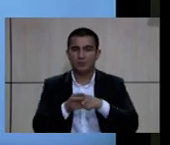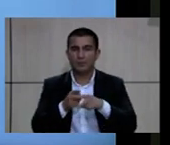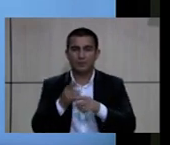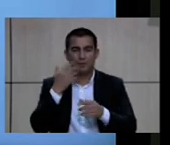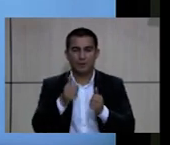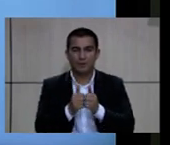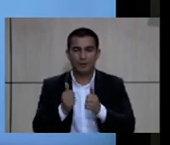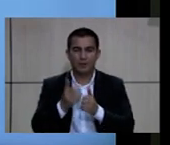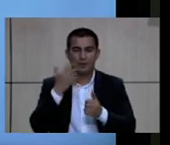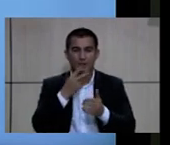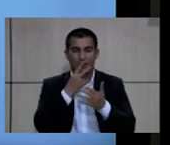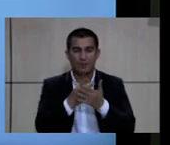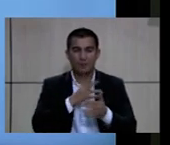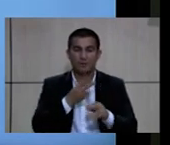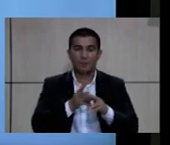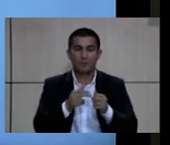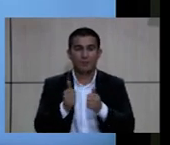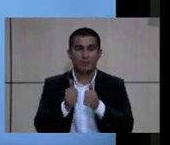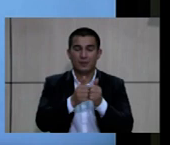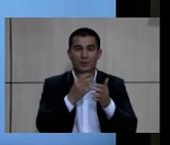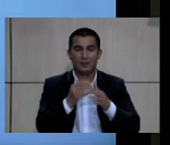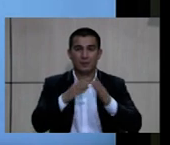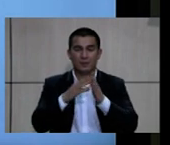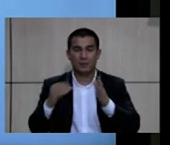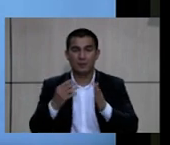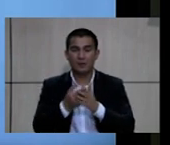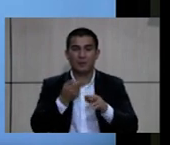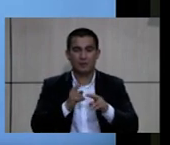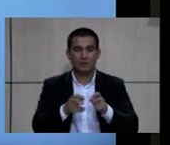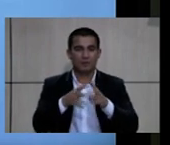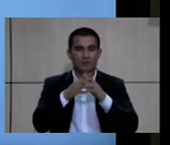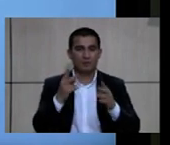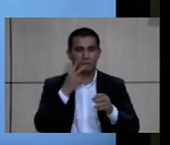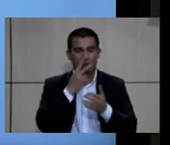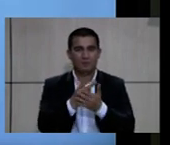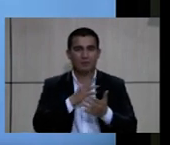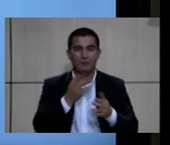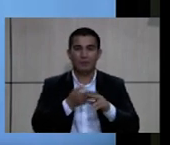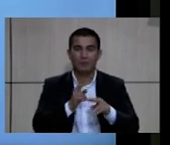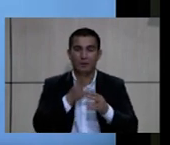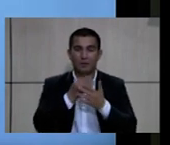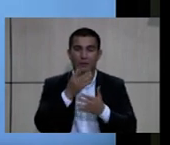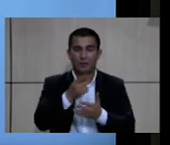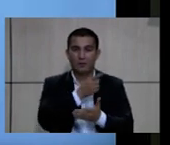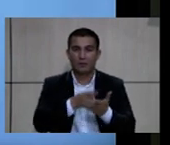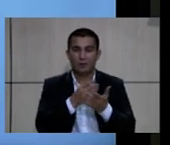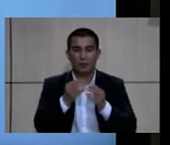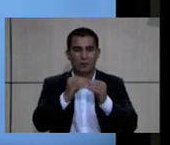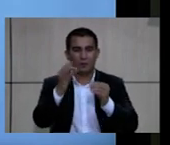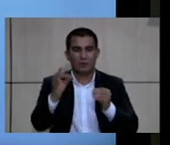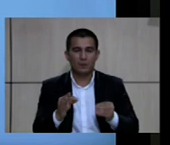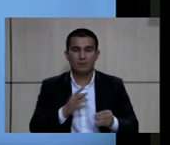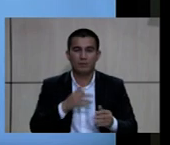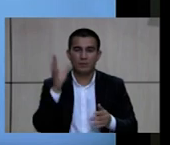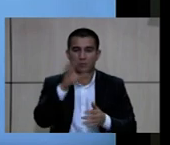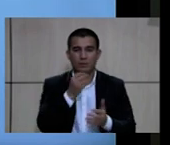kesganda hosil bo'lgan burchaklarning xossasidan foydalanasiz. Demak, bu savolimiz 10%lik. O'ylashimcha, siz buning